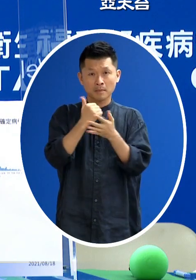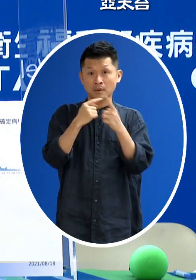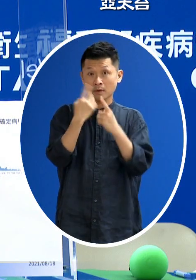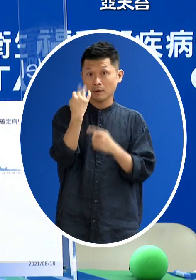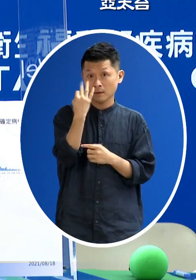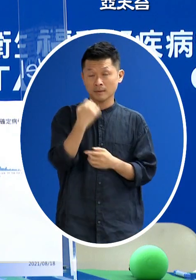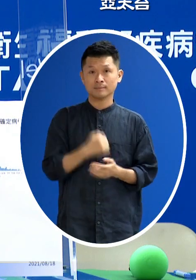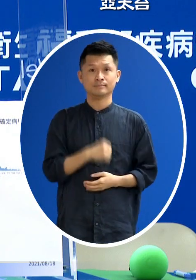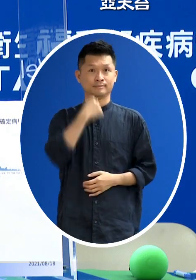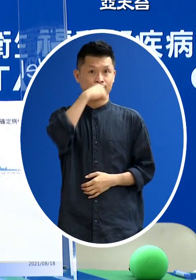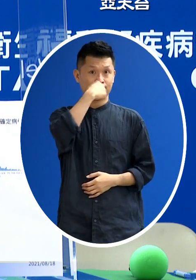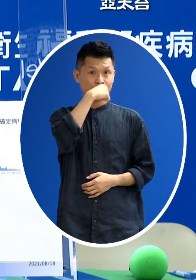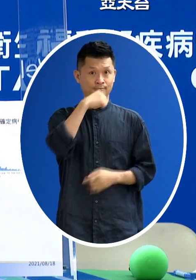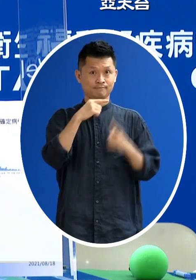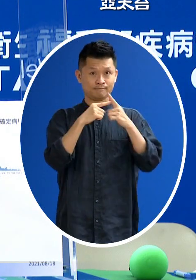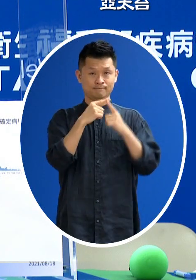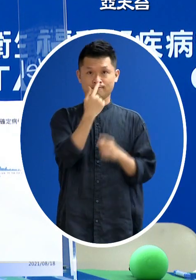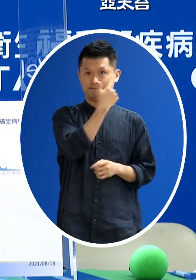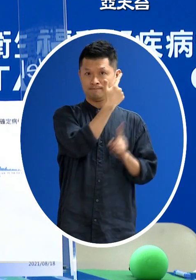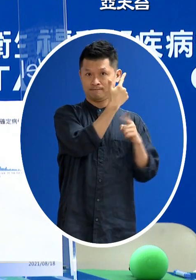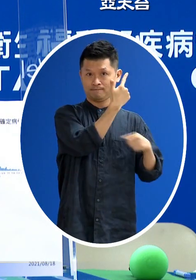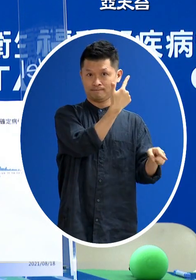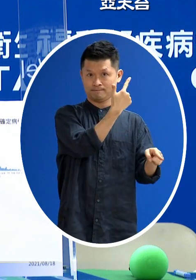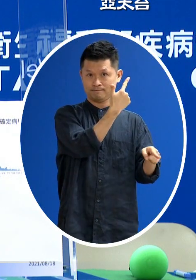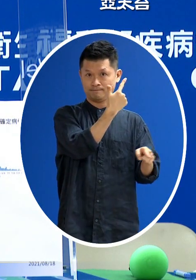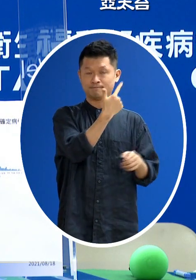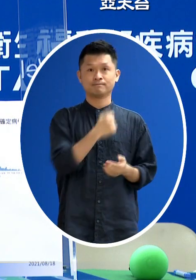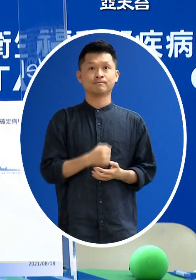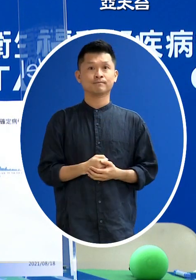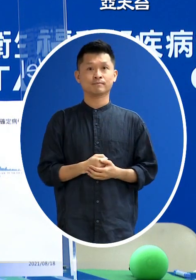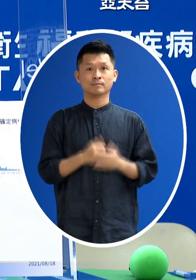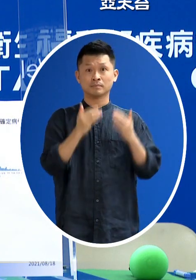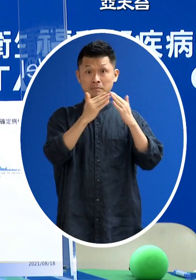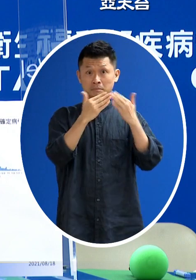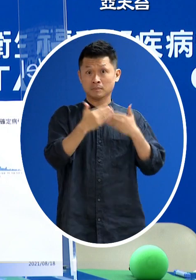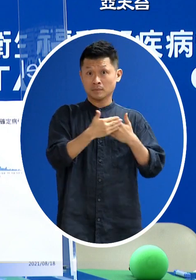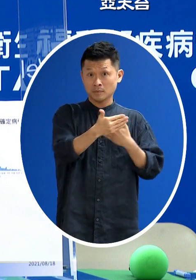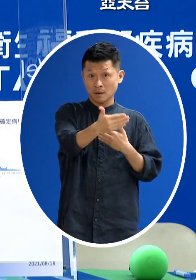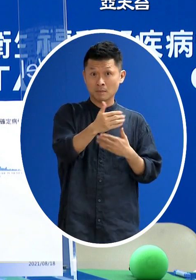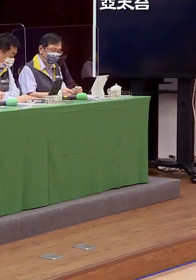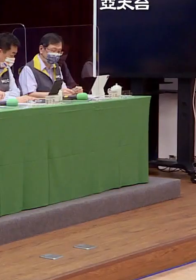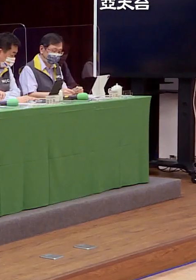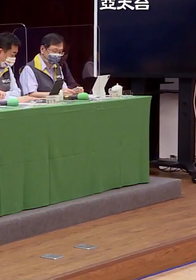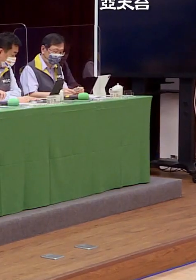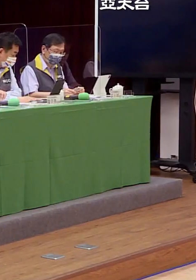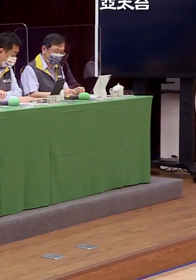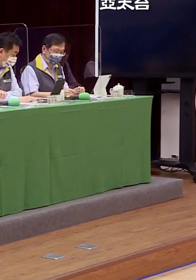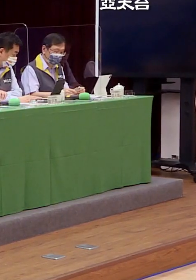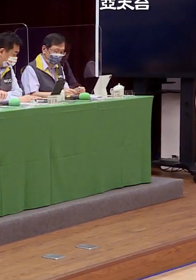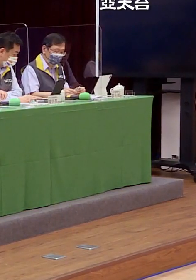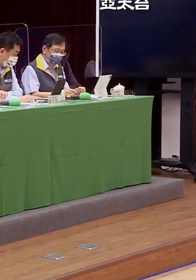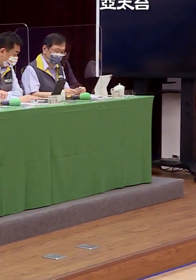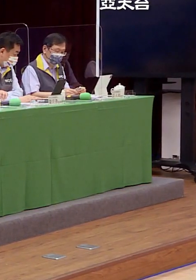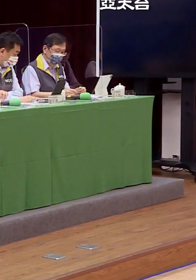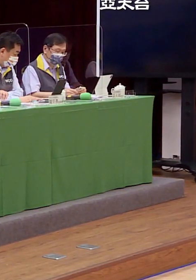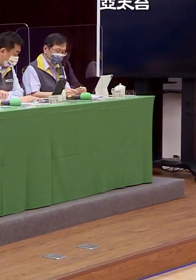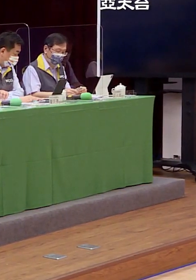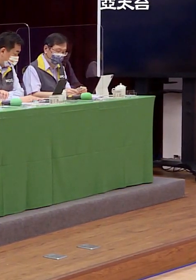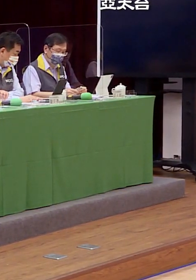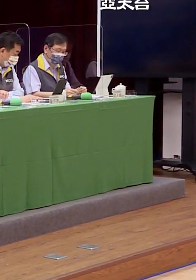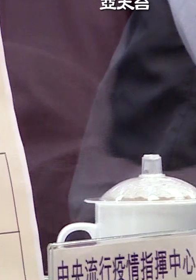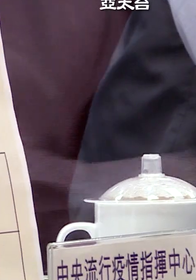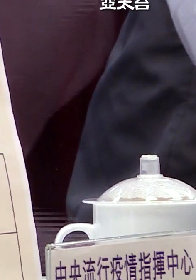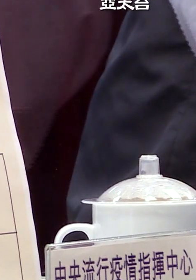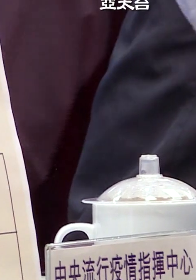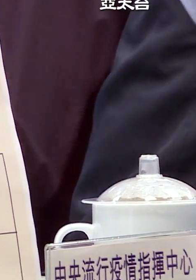好，那我们今天报告本土的病例有6例，都不是从区隔里面验出来的。 台湾周三新增6个本土